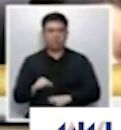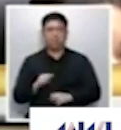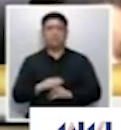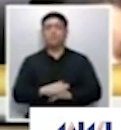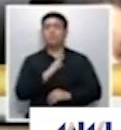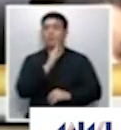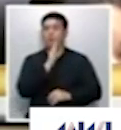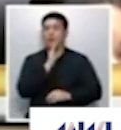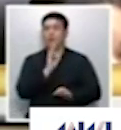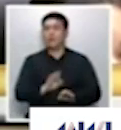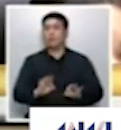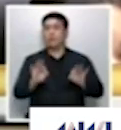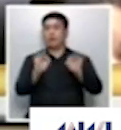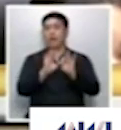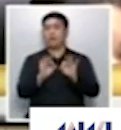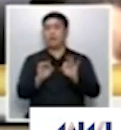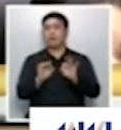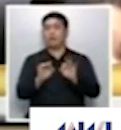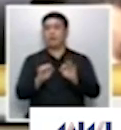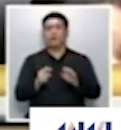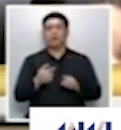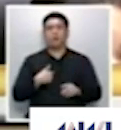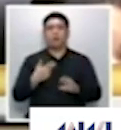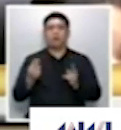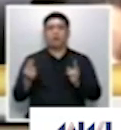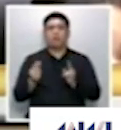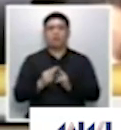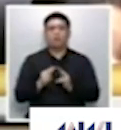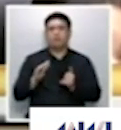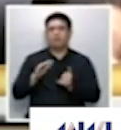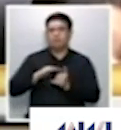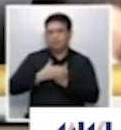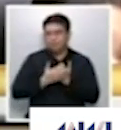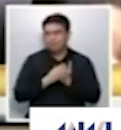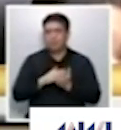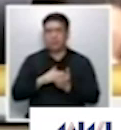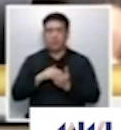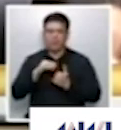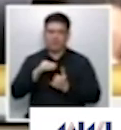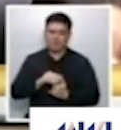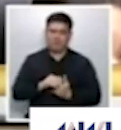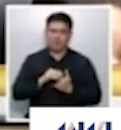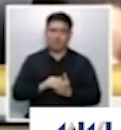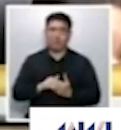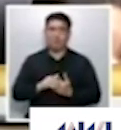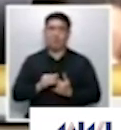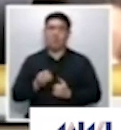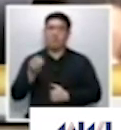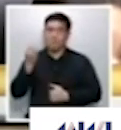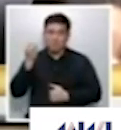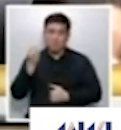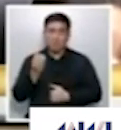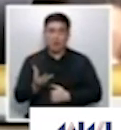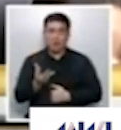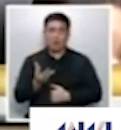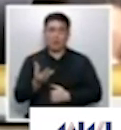ญที่ทำให้เกิดการข่มขืนกระทำชำเราเขาบอกว่าส่วนใหญ่